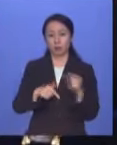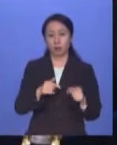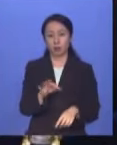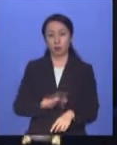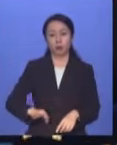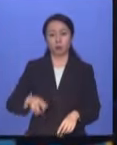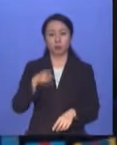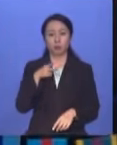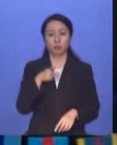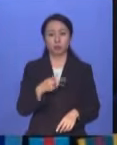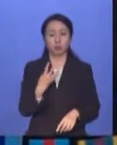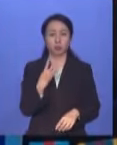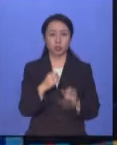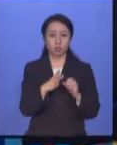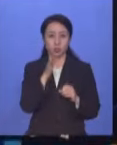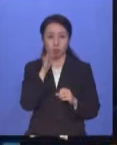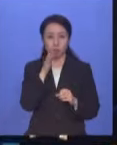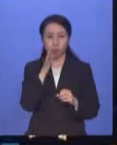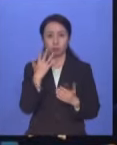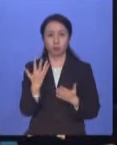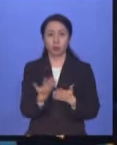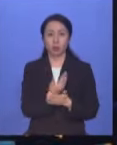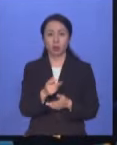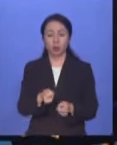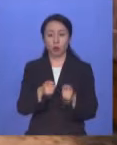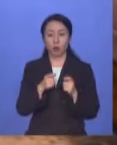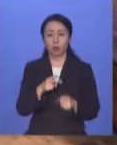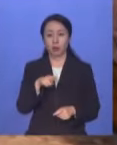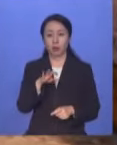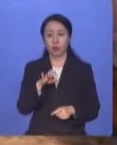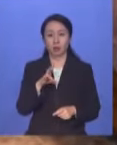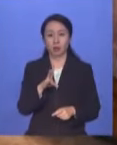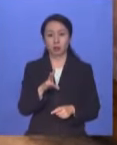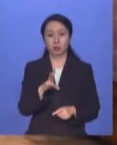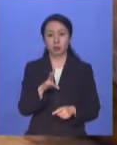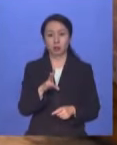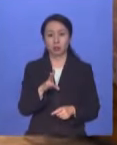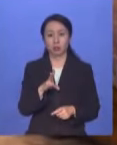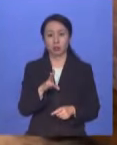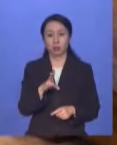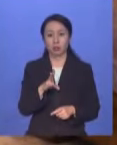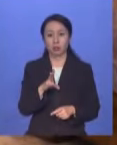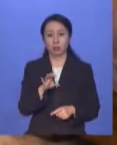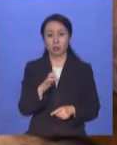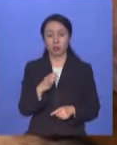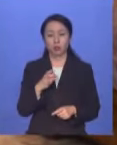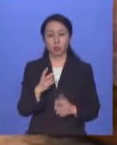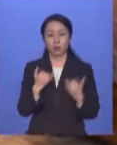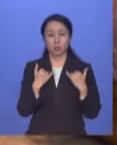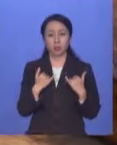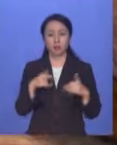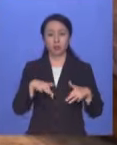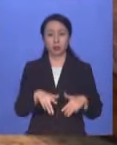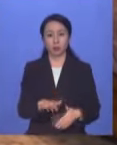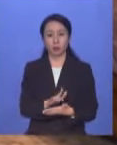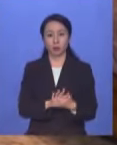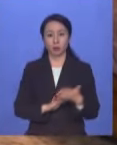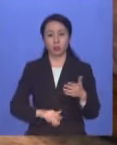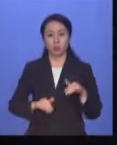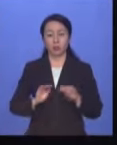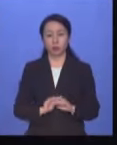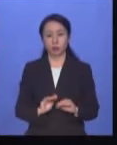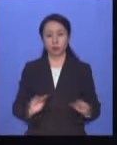области. В 2014-м он стал обладателем ордена «Данг» и медали «Еринбегиушин». Сегодня его дело продолжают